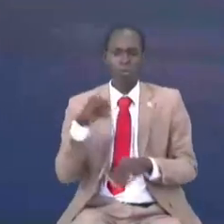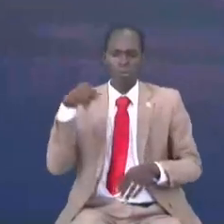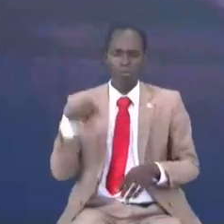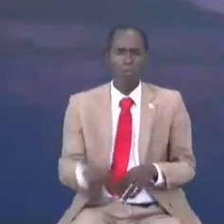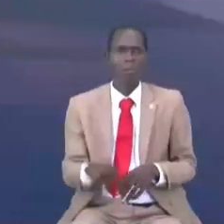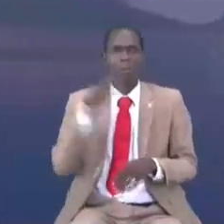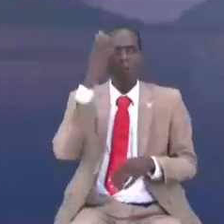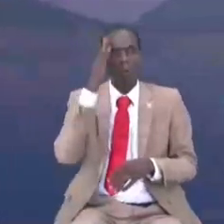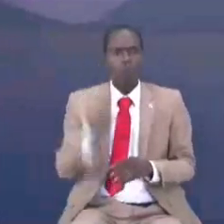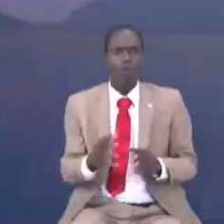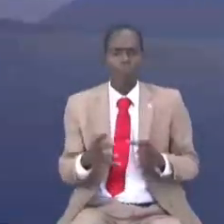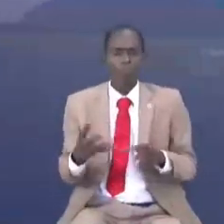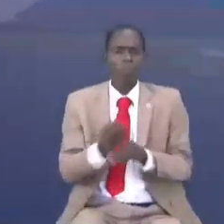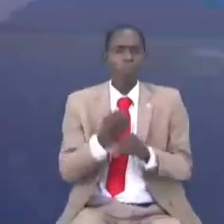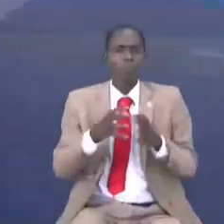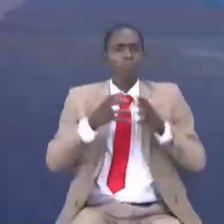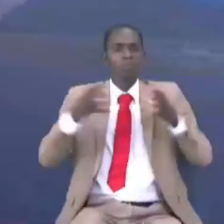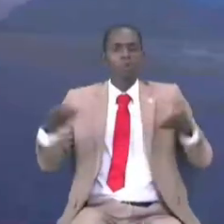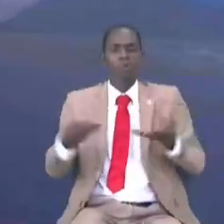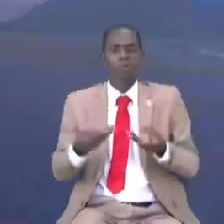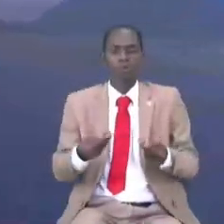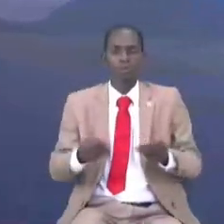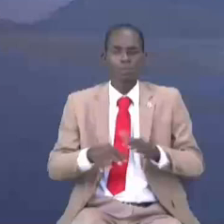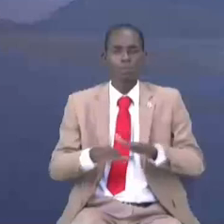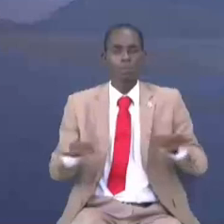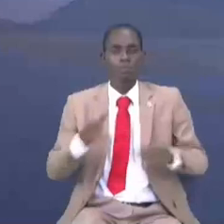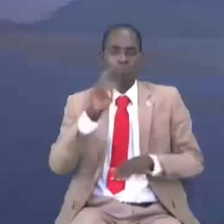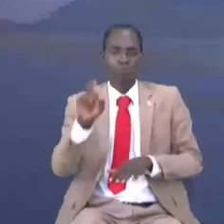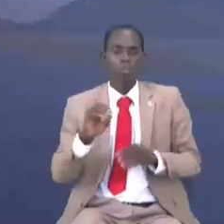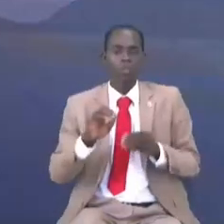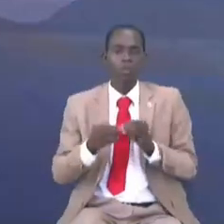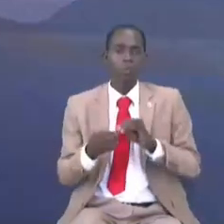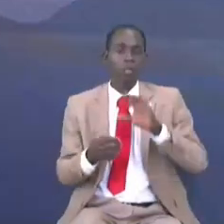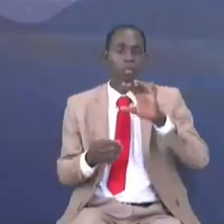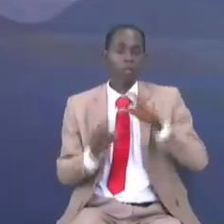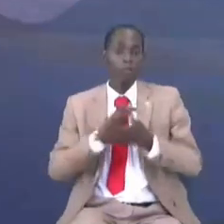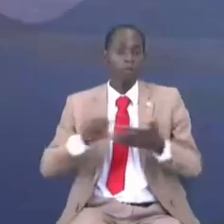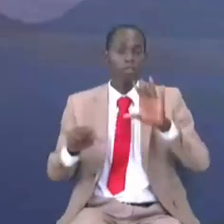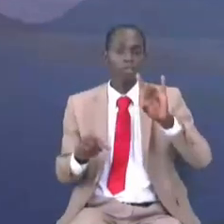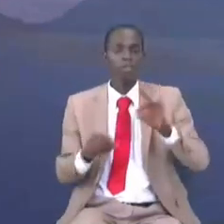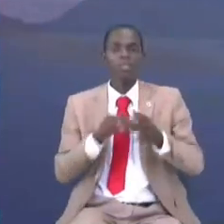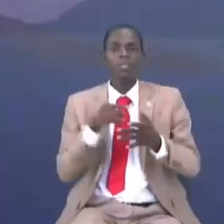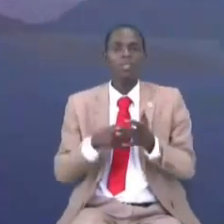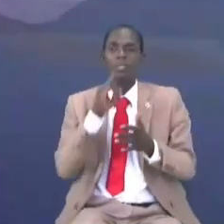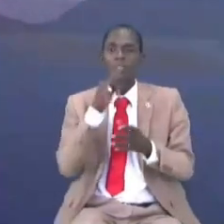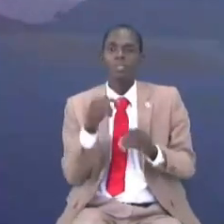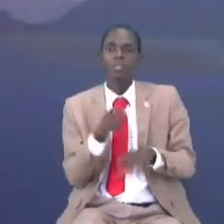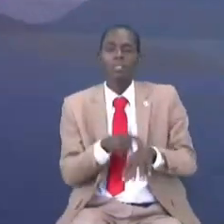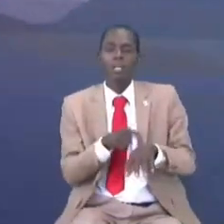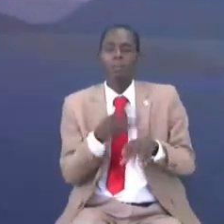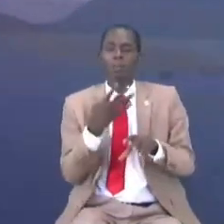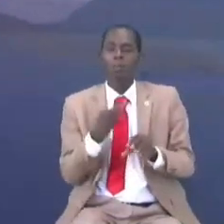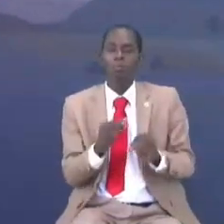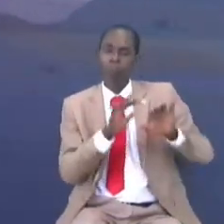Verset 8. Le vigneron. Ça, c'est la période de moratoire. Le vigneron